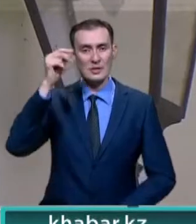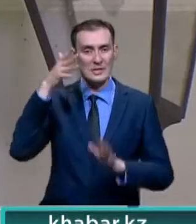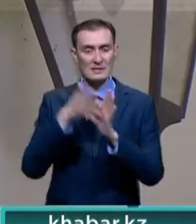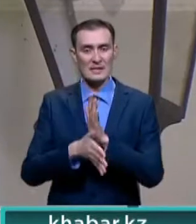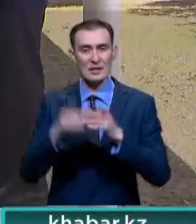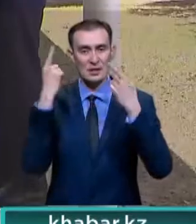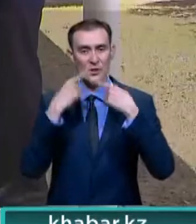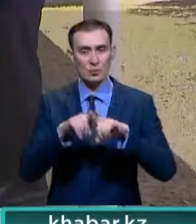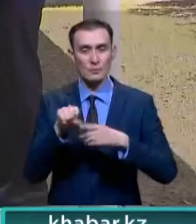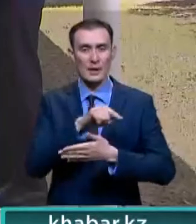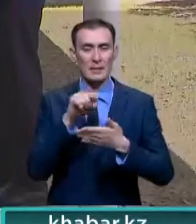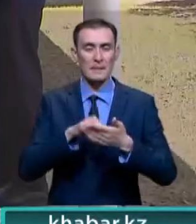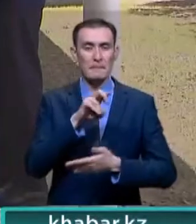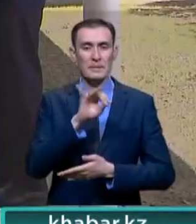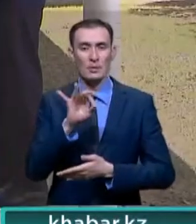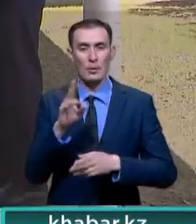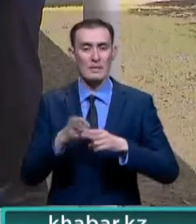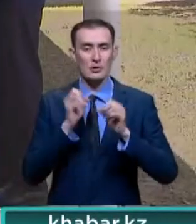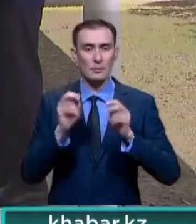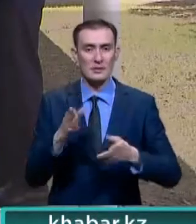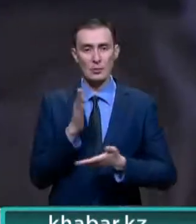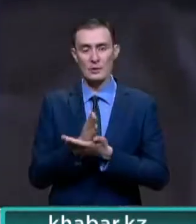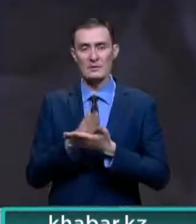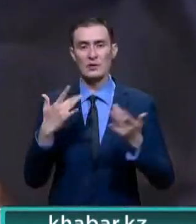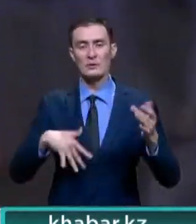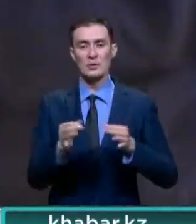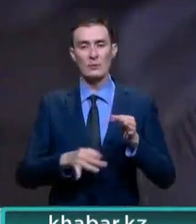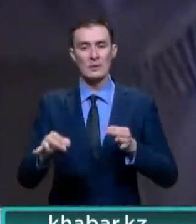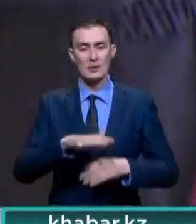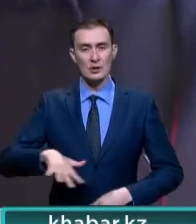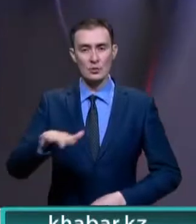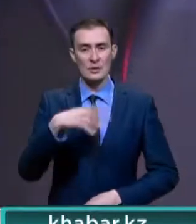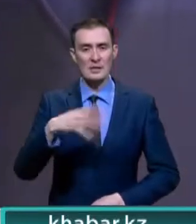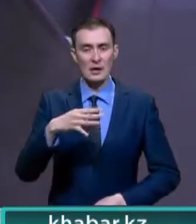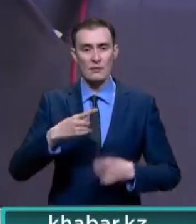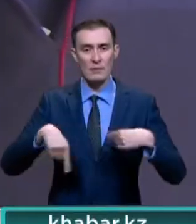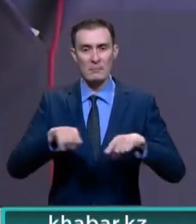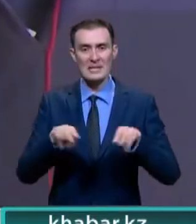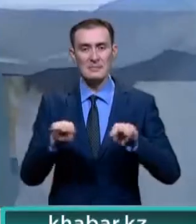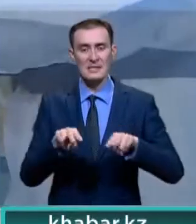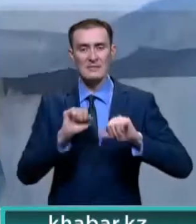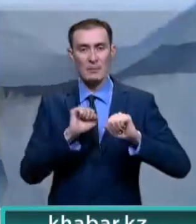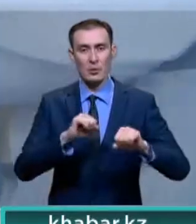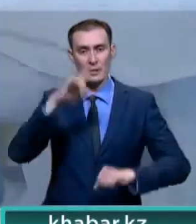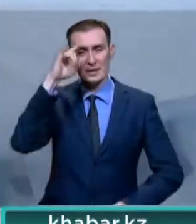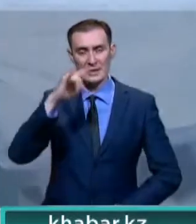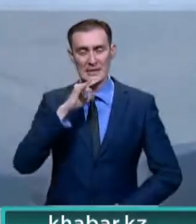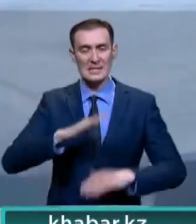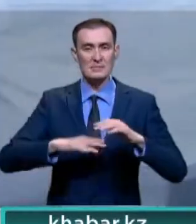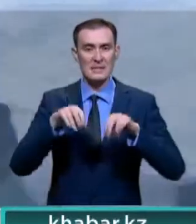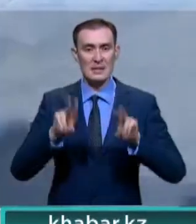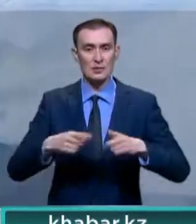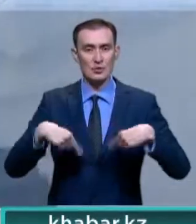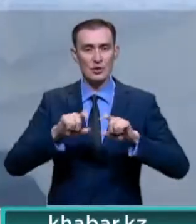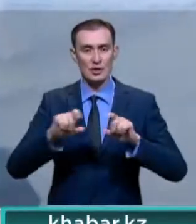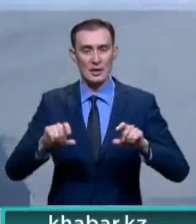Научно-исследовательский институт проблем биологической безопасности находится в Жамбылской области, на территории 40-й базы Министерства обороны Казахстана. Специалисты этого